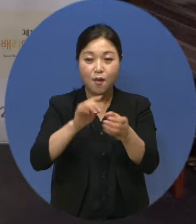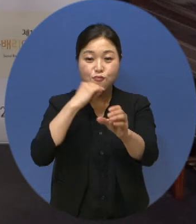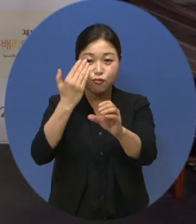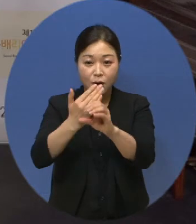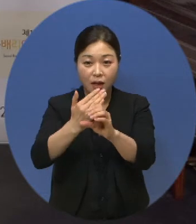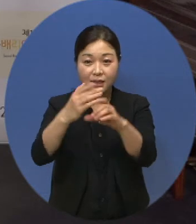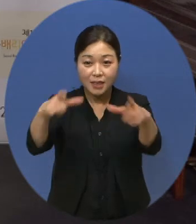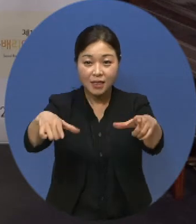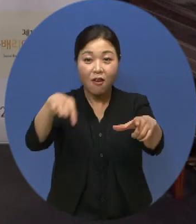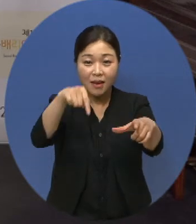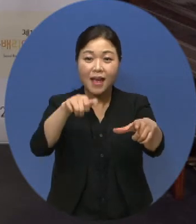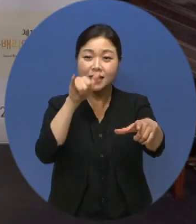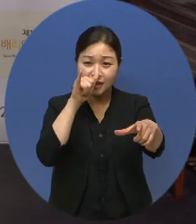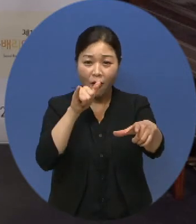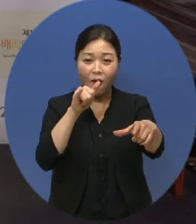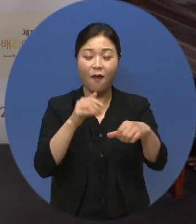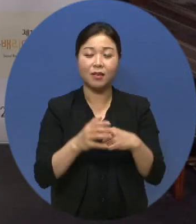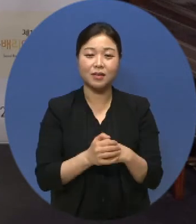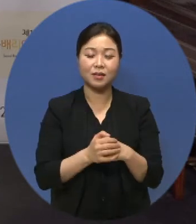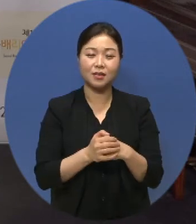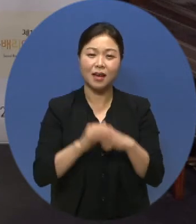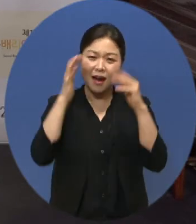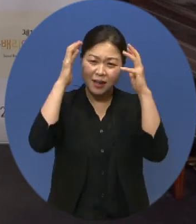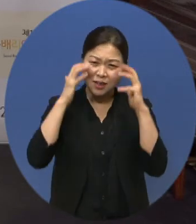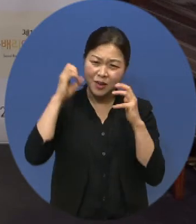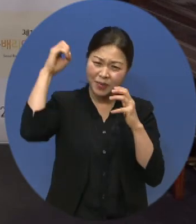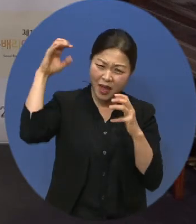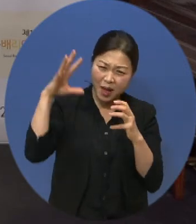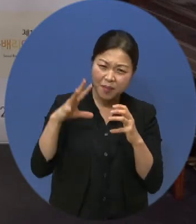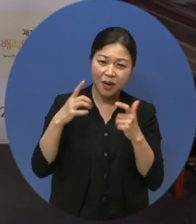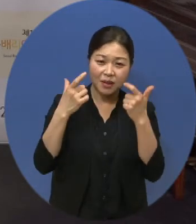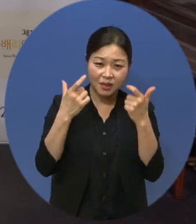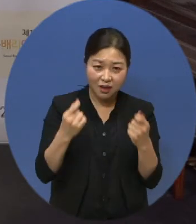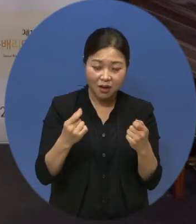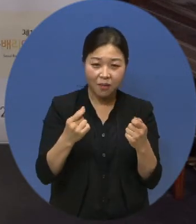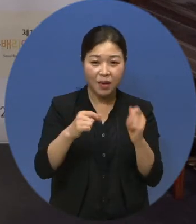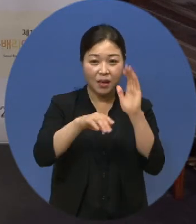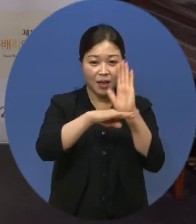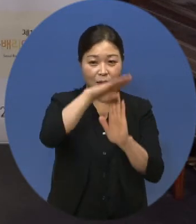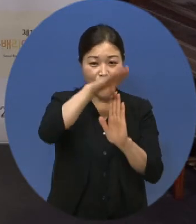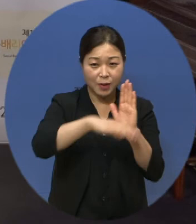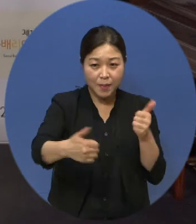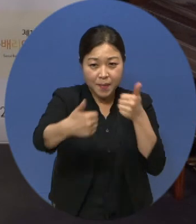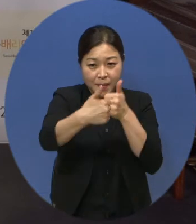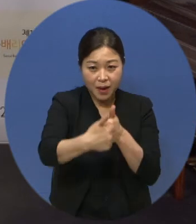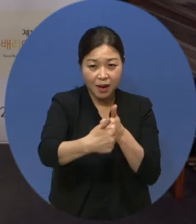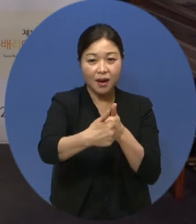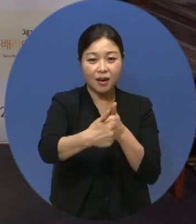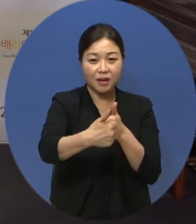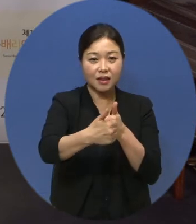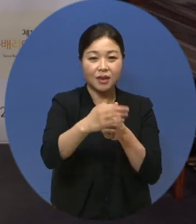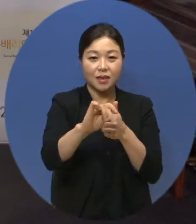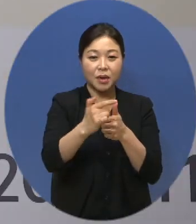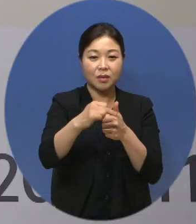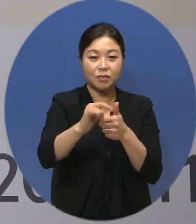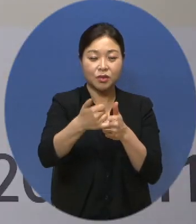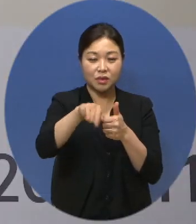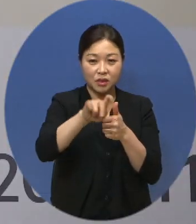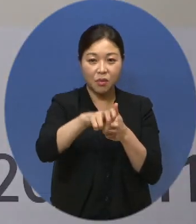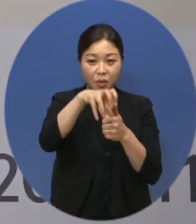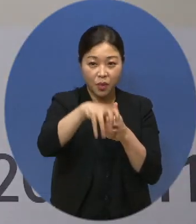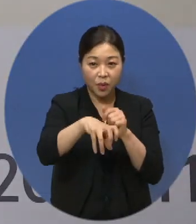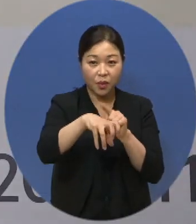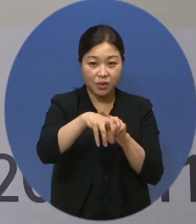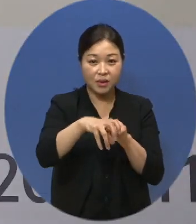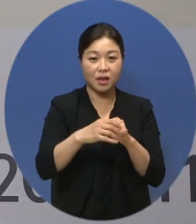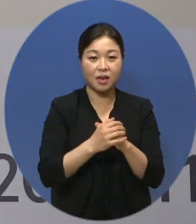뭔가 한여름 땡볕처럼 이제 남북이 대립하고 교차하는 판문점이라는 이곳을 통해서 바람 한번 일으키는